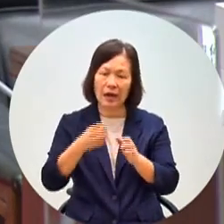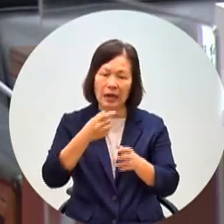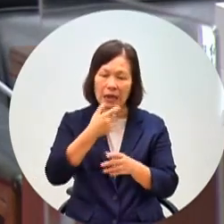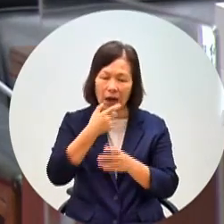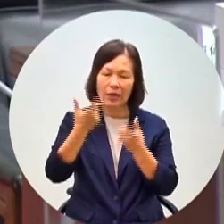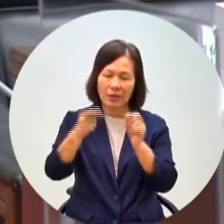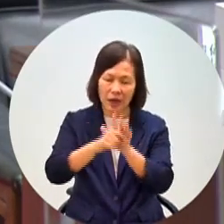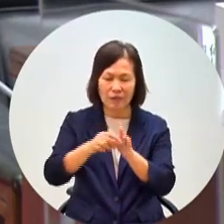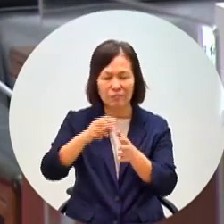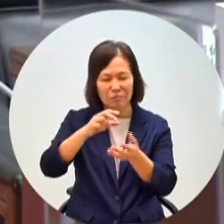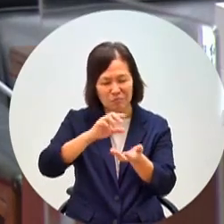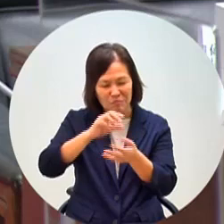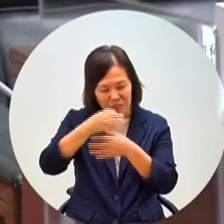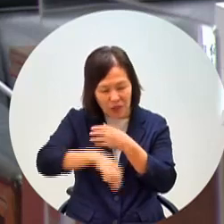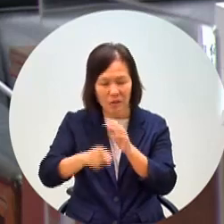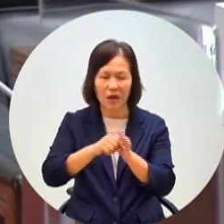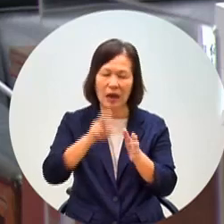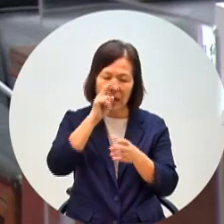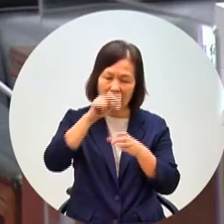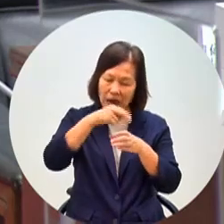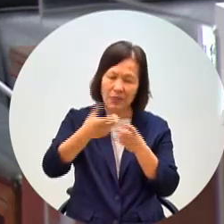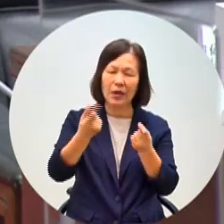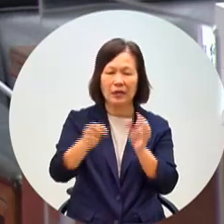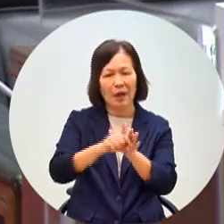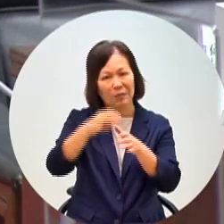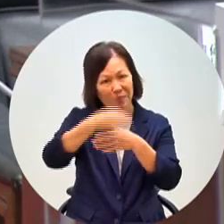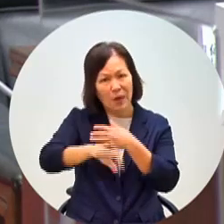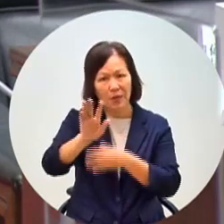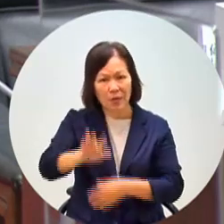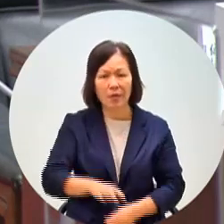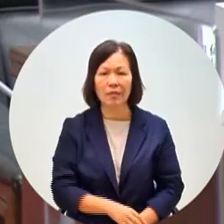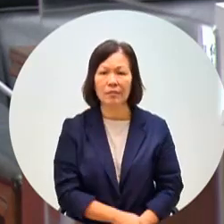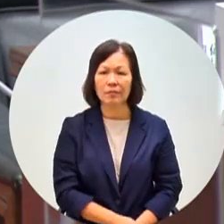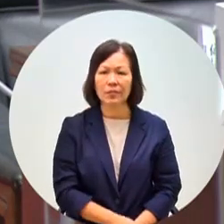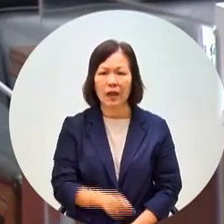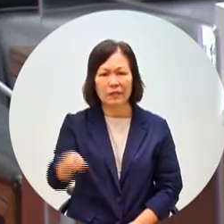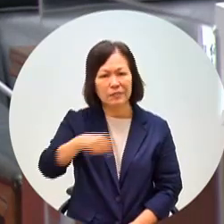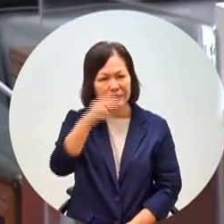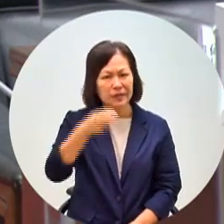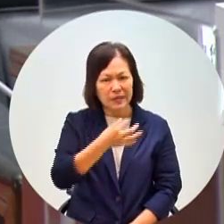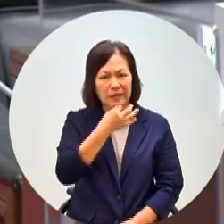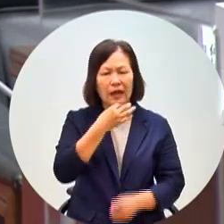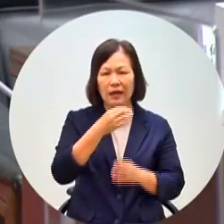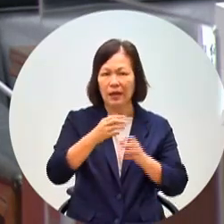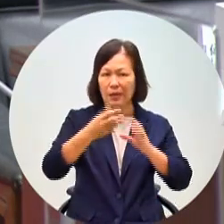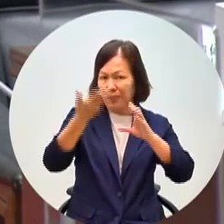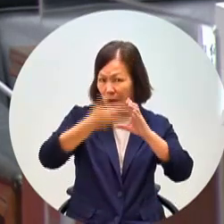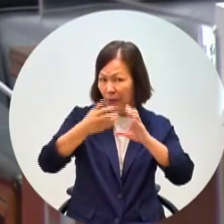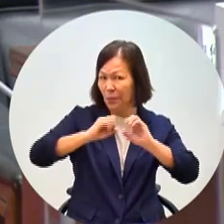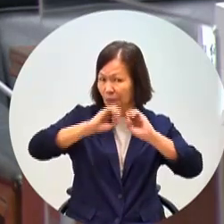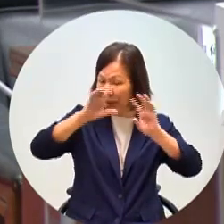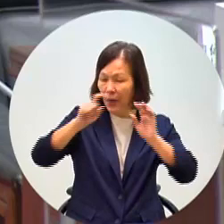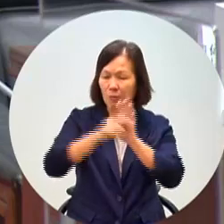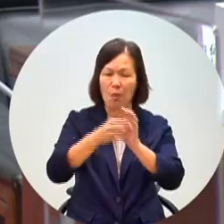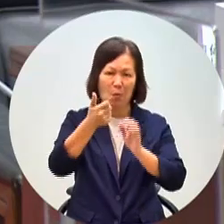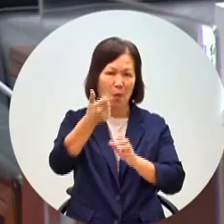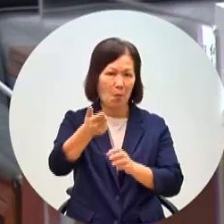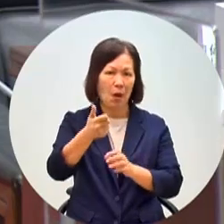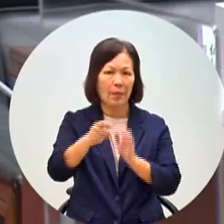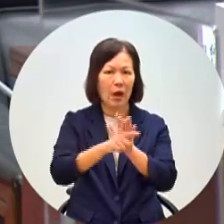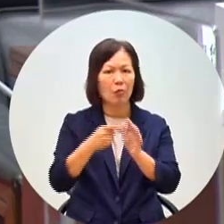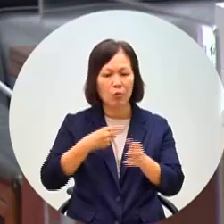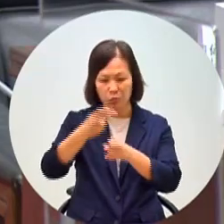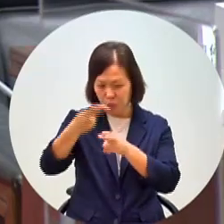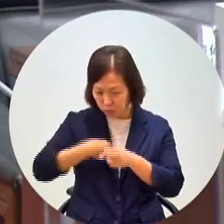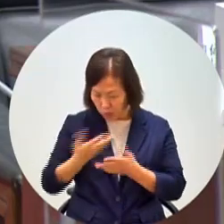少了，所以大家就觉得。你在新闻上在媒体上宣传的这么好，为什么我收